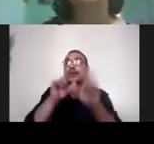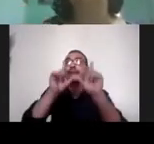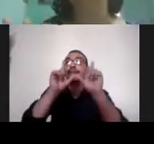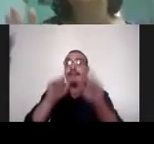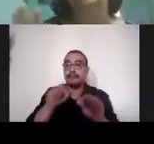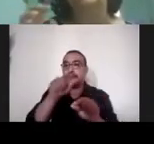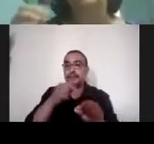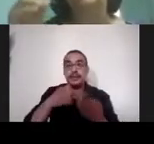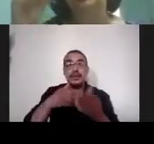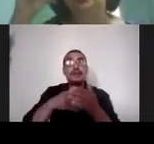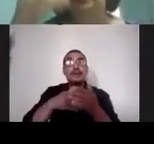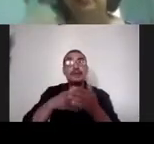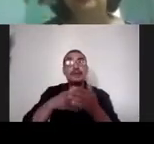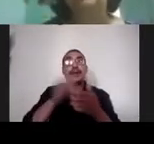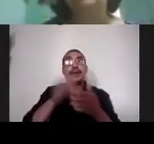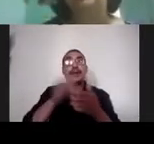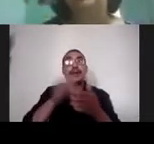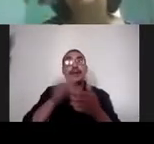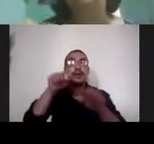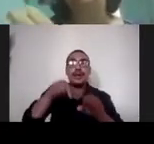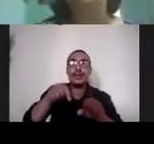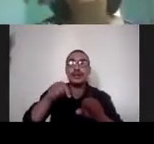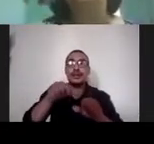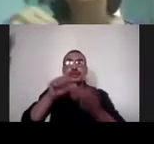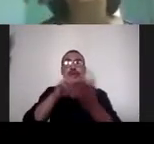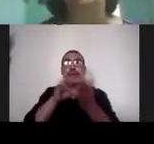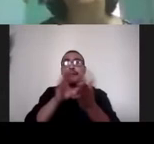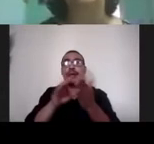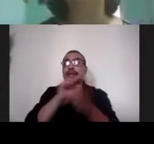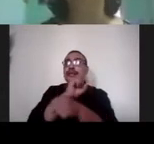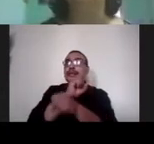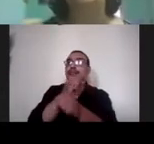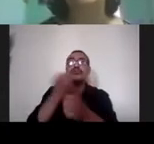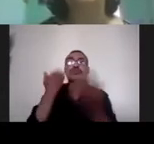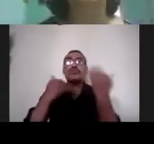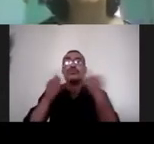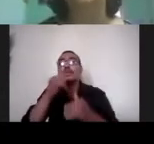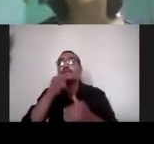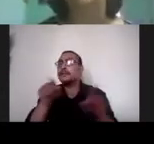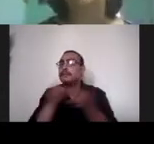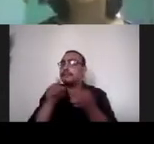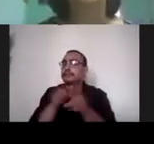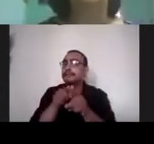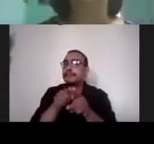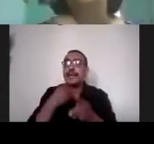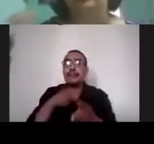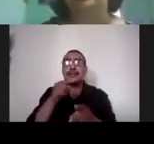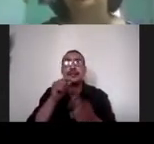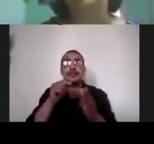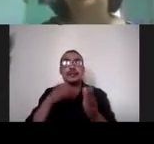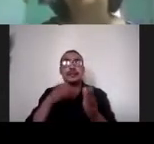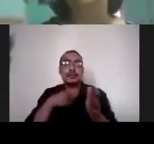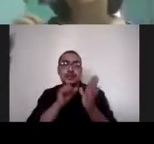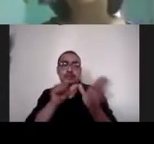बाहिरियाले हामी जुन अहिले जुन ठाउँमा हिंसा भइरहेको छ त्यो भोगै हामीले नभोगेकोले हामीले रेडिमेड आन्सर भन्दैनौँ कि तपाईँले यो